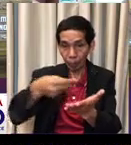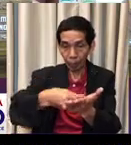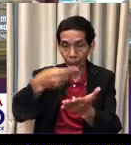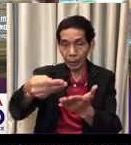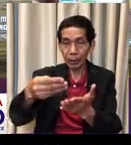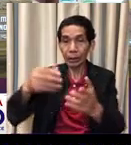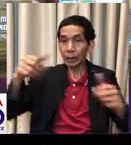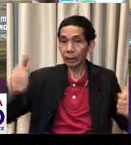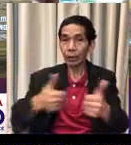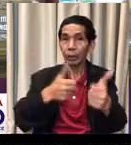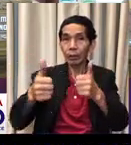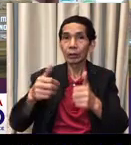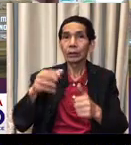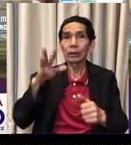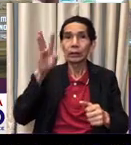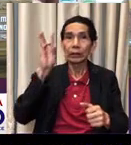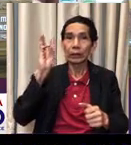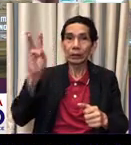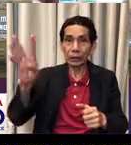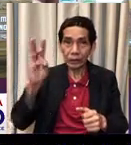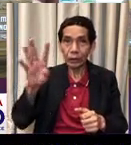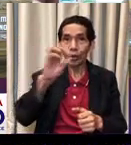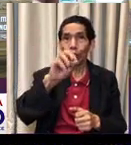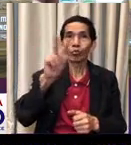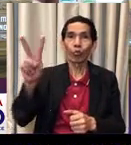of chance. O, 16 auto ka.